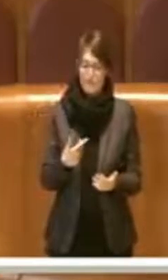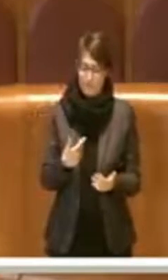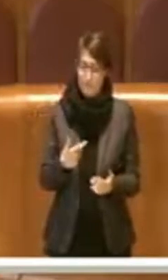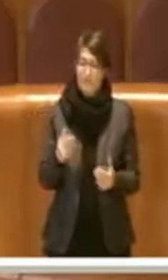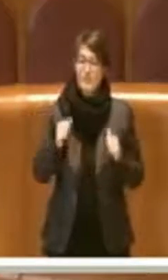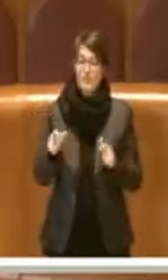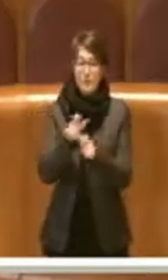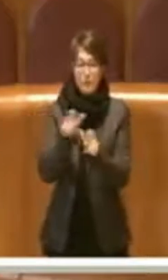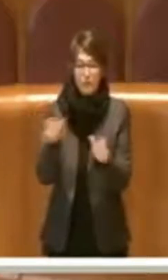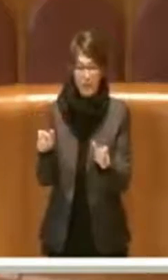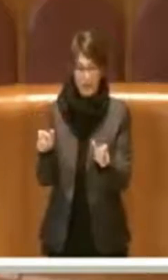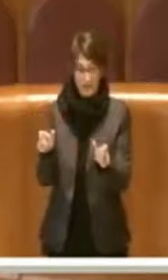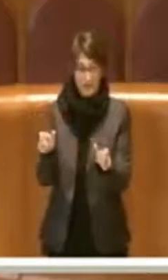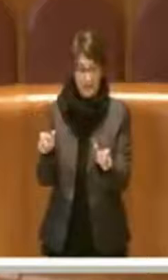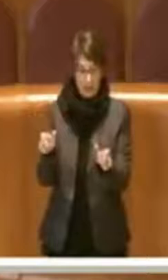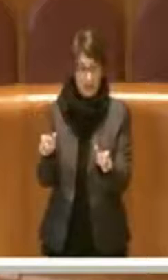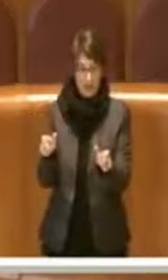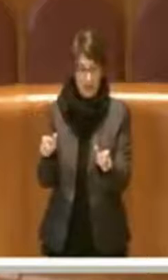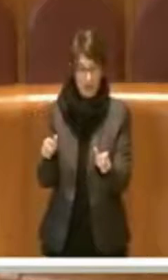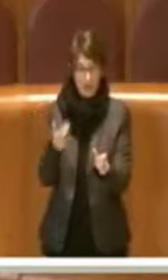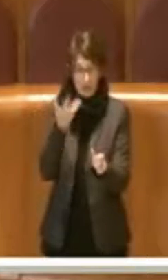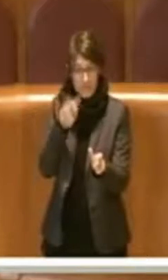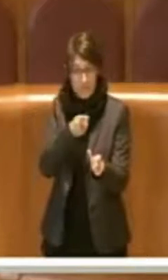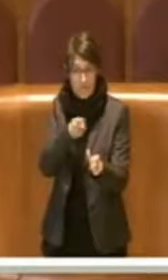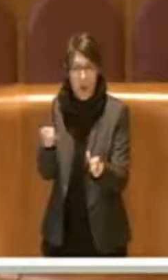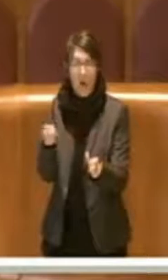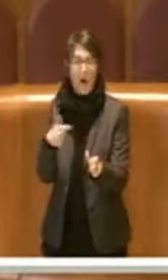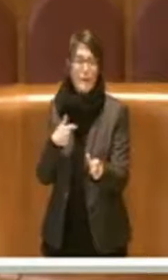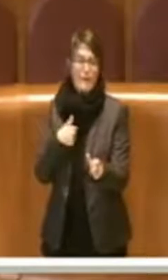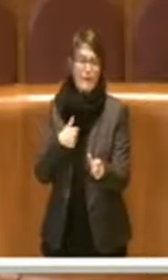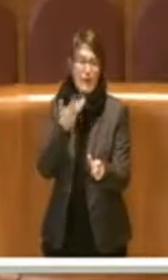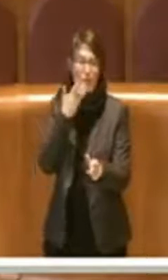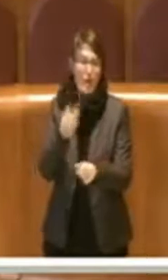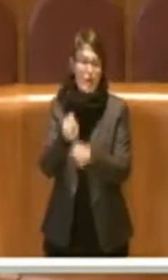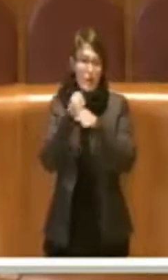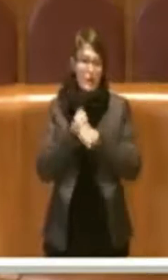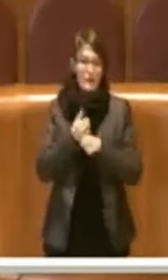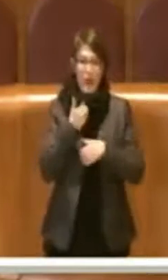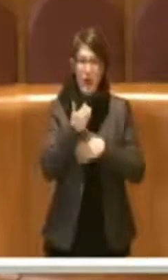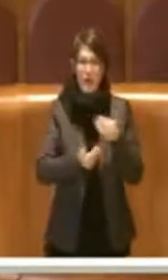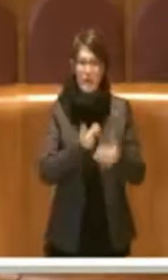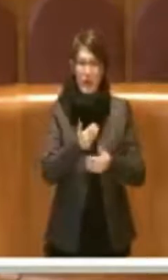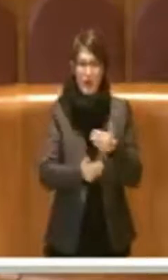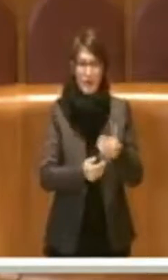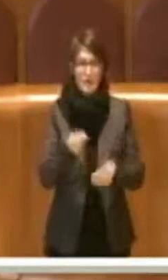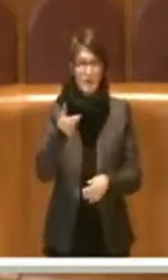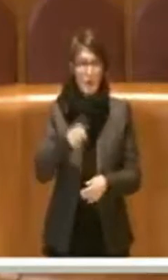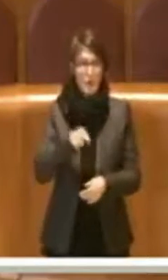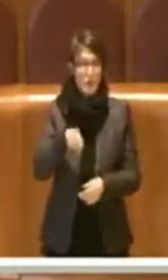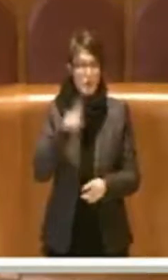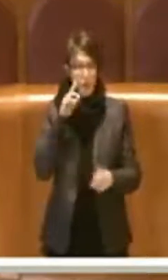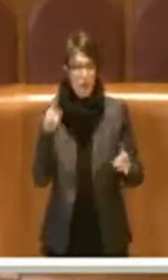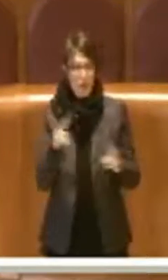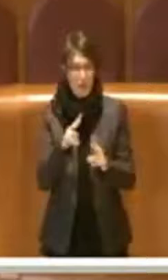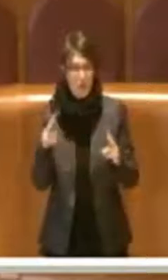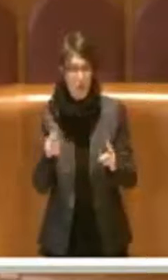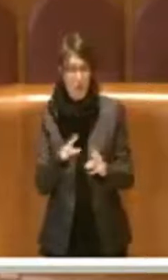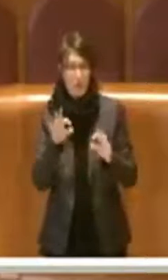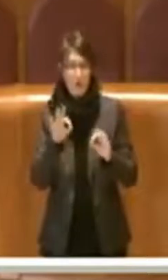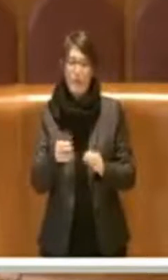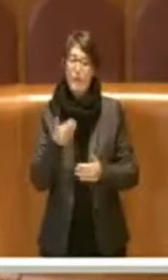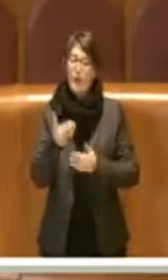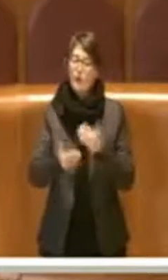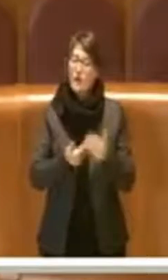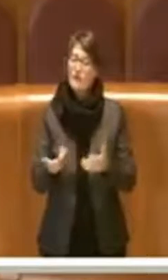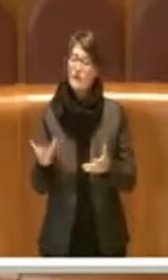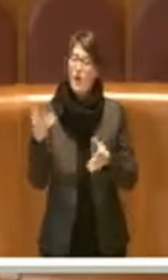cittadini, perché anche nel corso degli incontri del processo partecipativo che ci sono stati